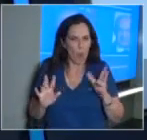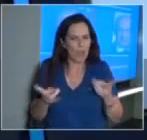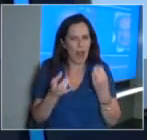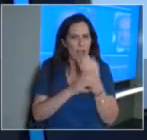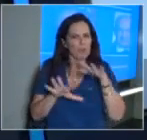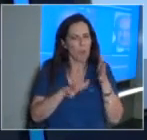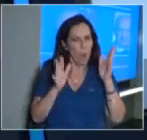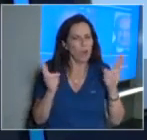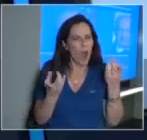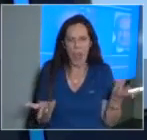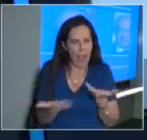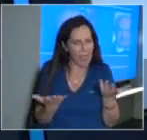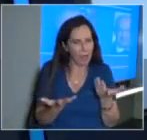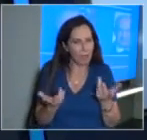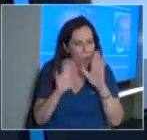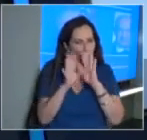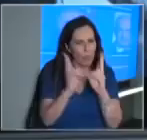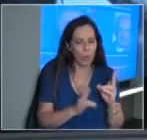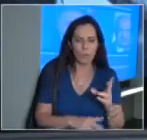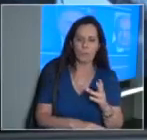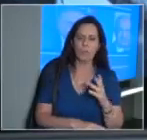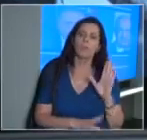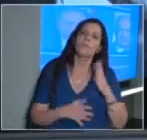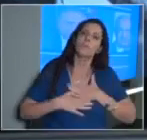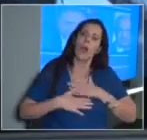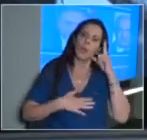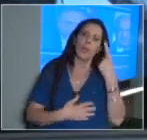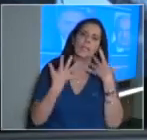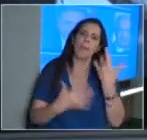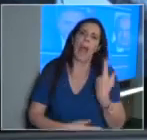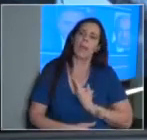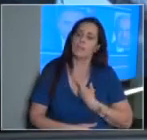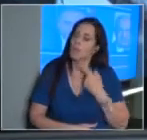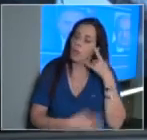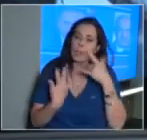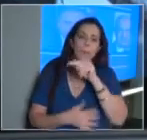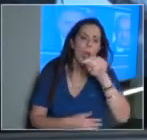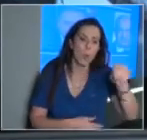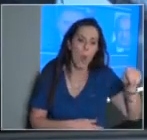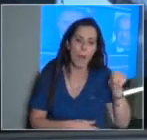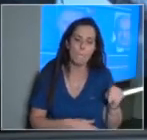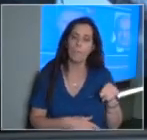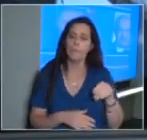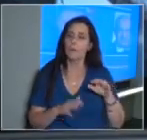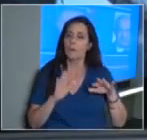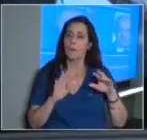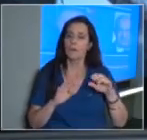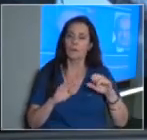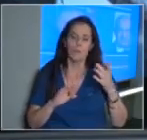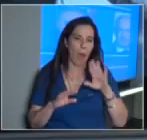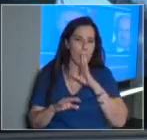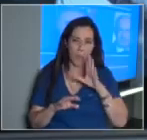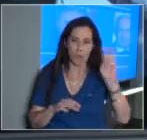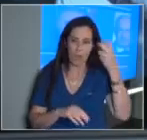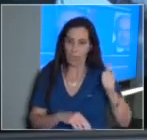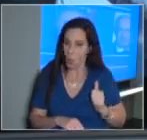קל להרכיב את הממשלה הזו. אז מה קרה? ואני יודע להציג רק את עצמי. אני לא יודע להציג כרגע את השותפים האחרים. משבר הגיוס פחות נוגע לנו. אנחנו